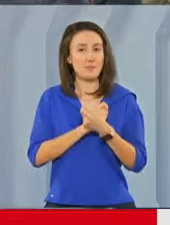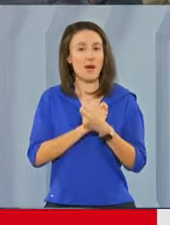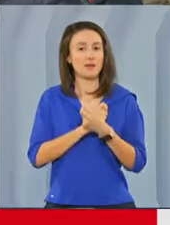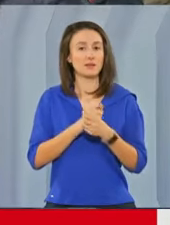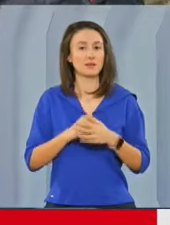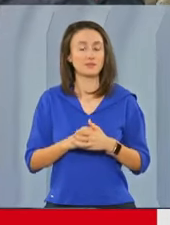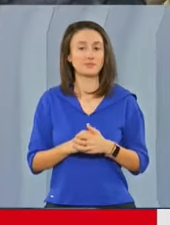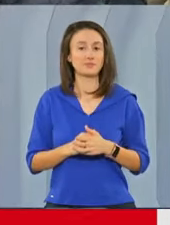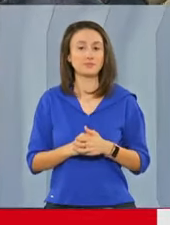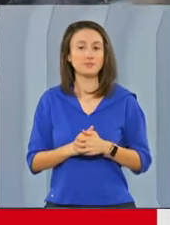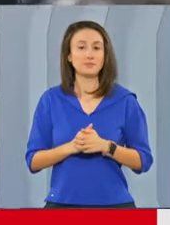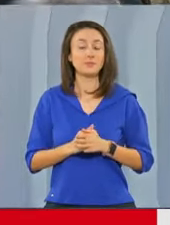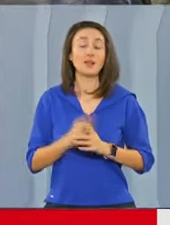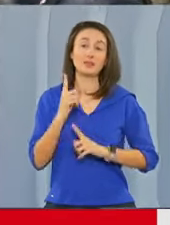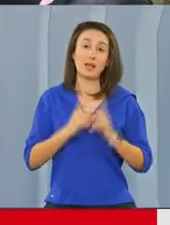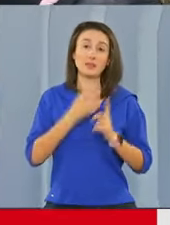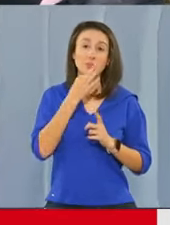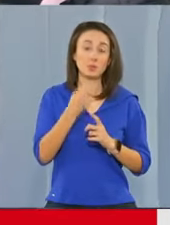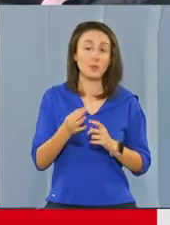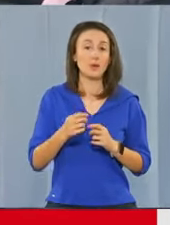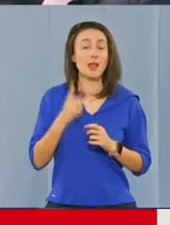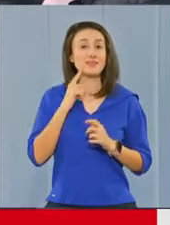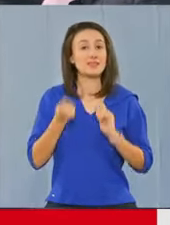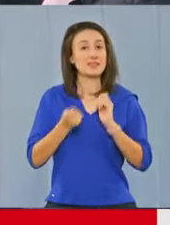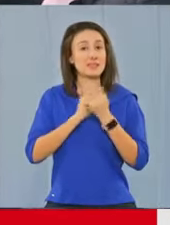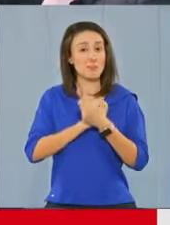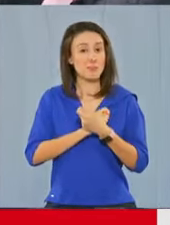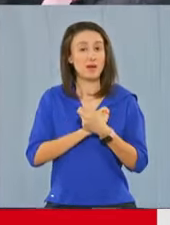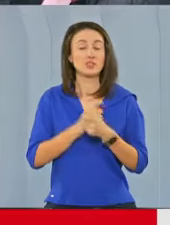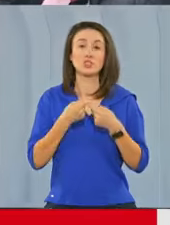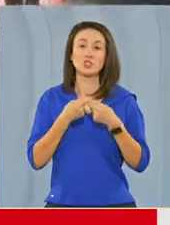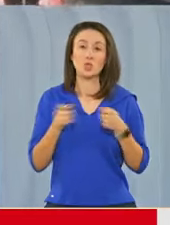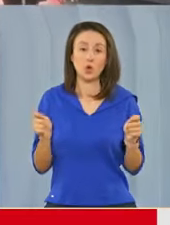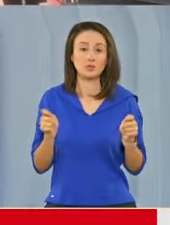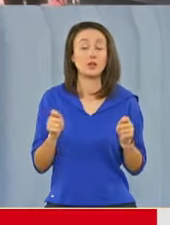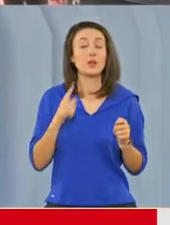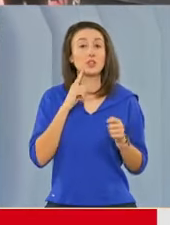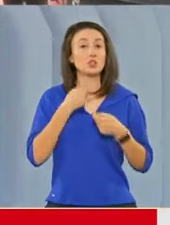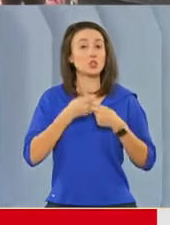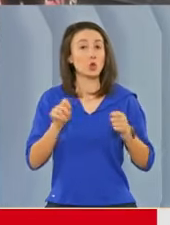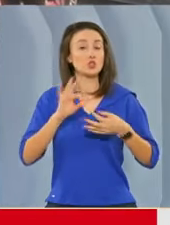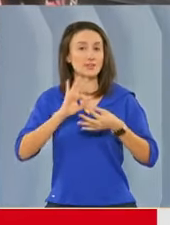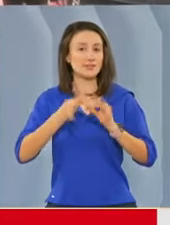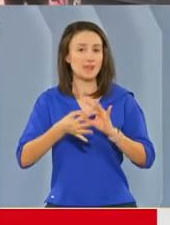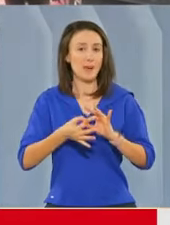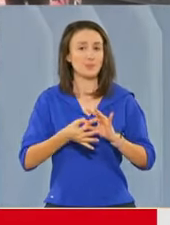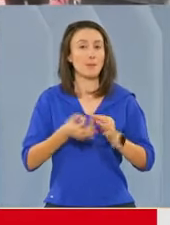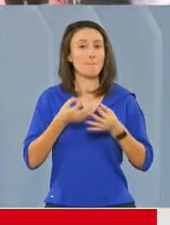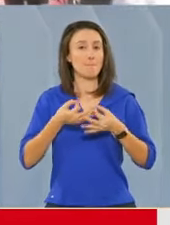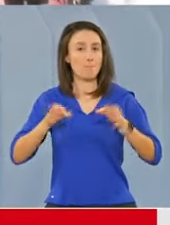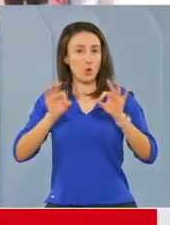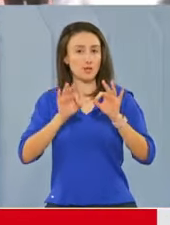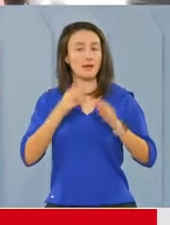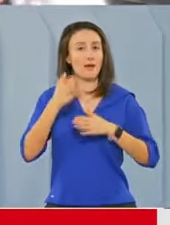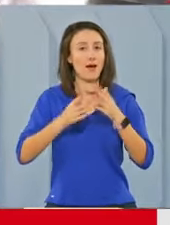fății, dacă ne referim la schimbarea în totalitate a tot ce înseamnă